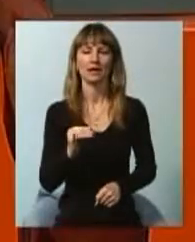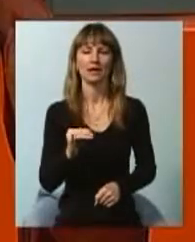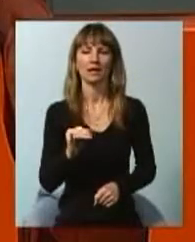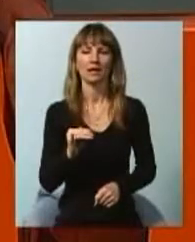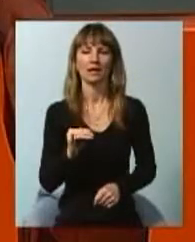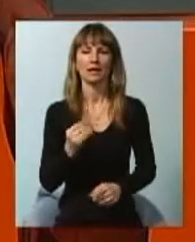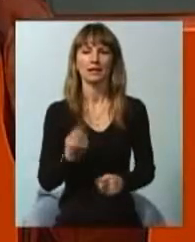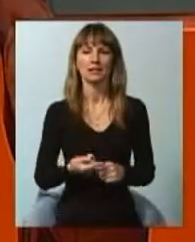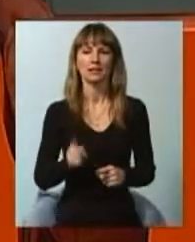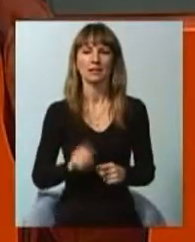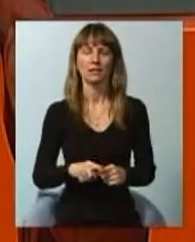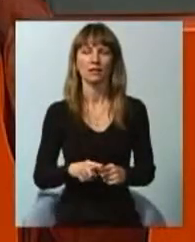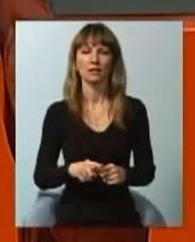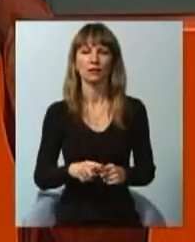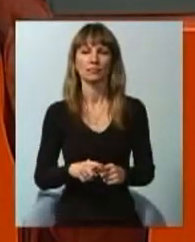Це...